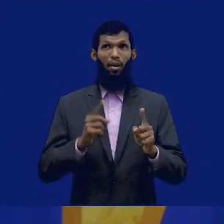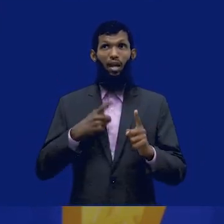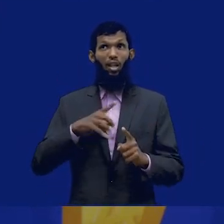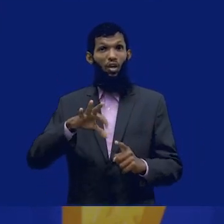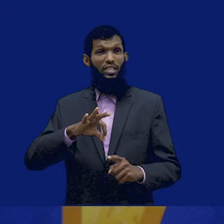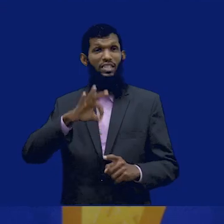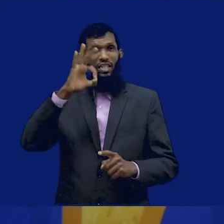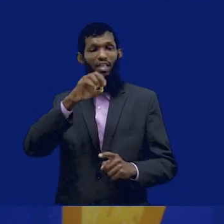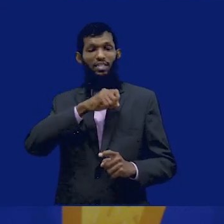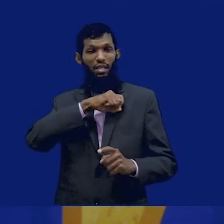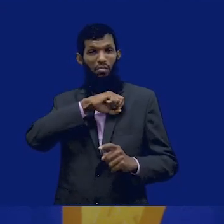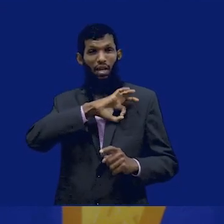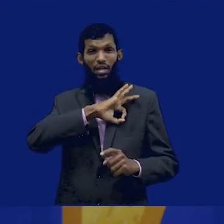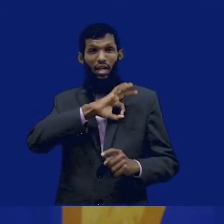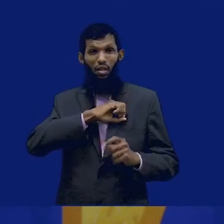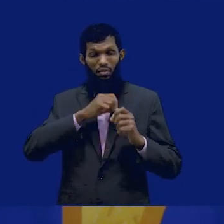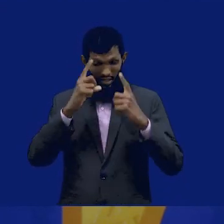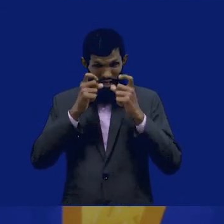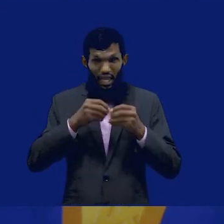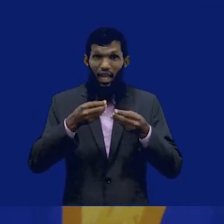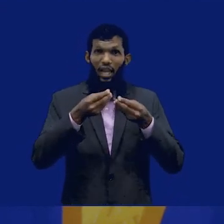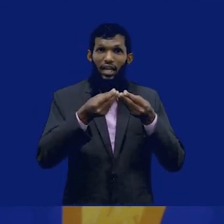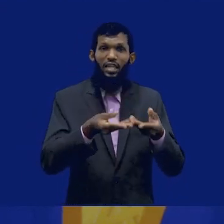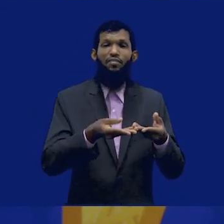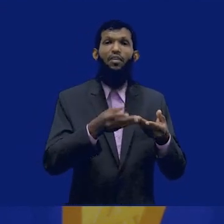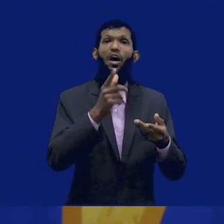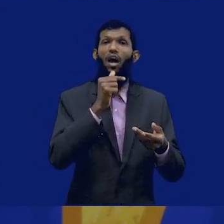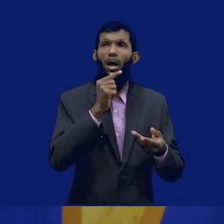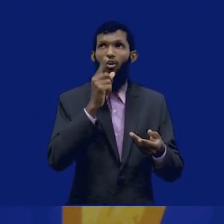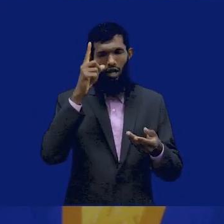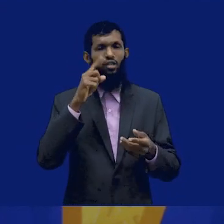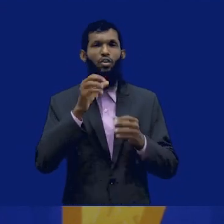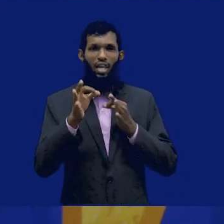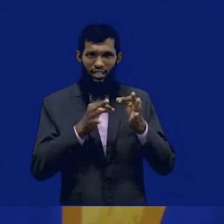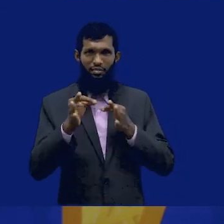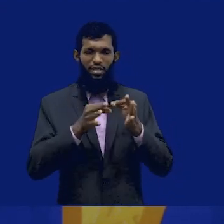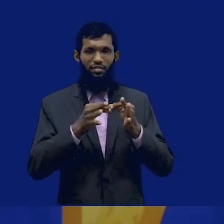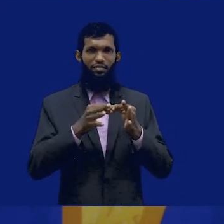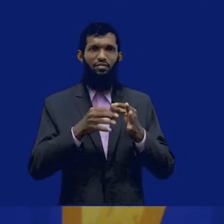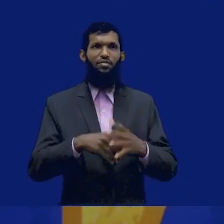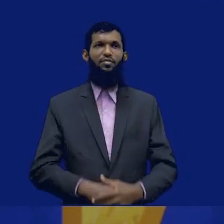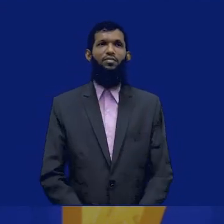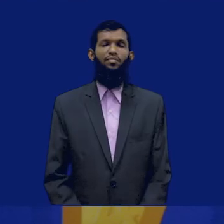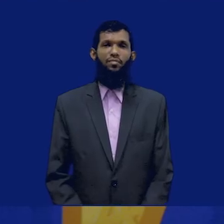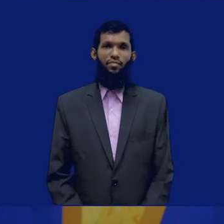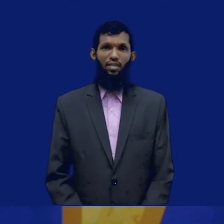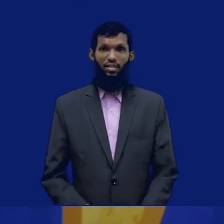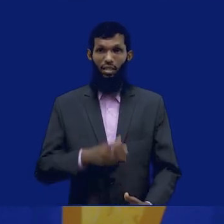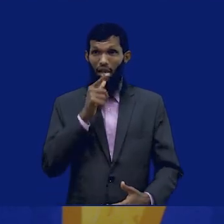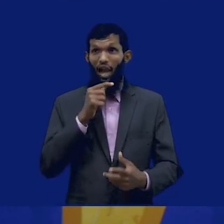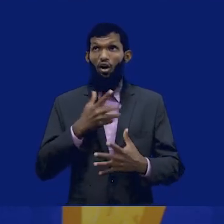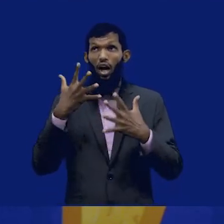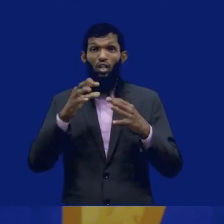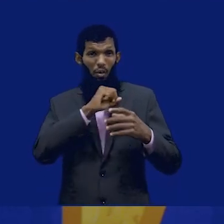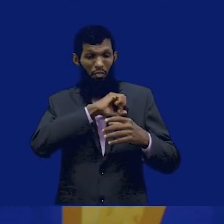الزَّكَاةَ. And Allah subhanahu wa ta'ala describes the people to whom Allah subhanahu wa ta'ala will give His mercy, will